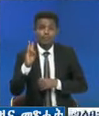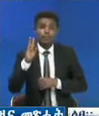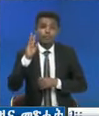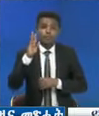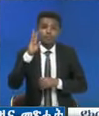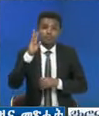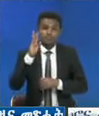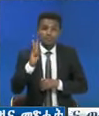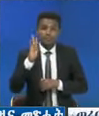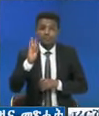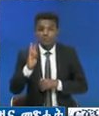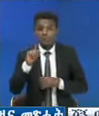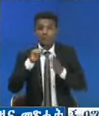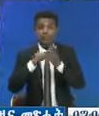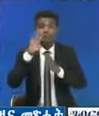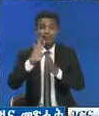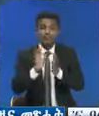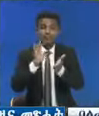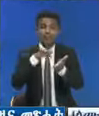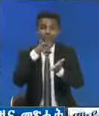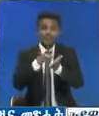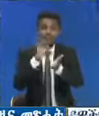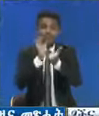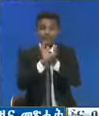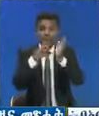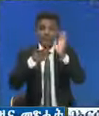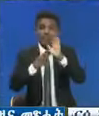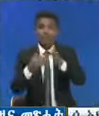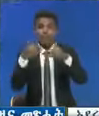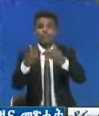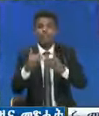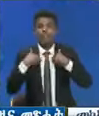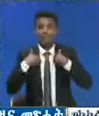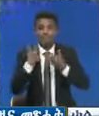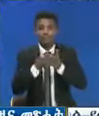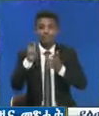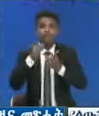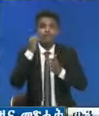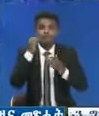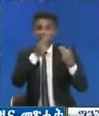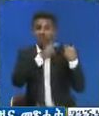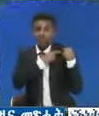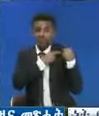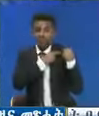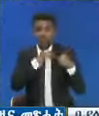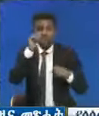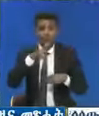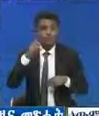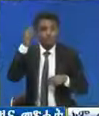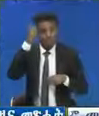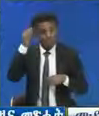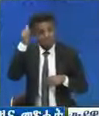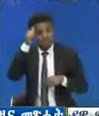67.4 ኩንታል ለማዕከላዊ ገበያ ለማቅረብ የቻሉበት ሁኔታ ነው ያለ። የደብረ ኤልያስ ወረዳ ግብርና ጽህፈት ቤት ኃላፊ አቶ ይረፉ አዛዥ ቡና አምራች አርሶ